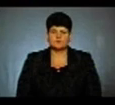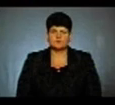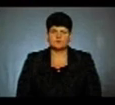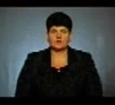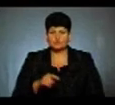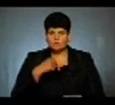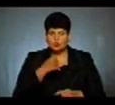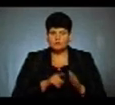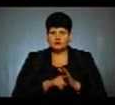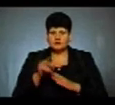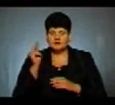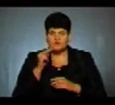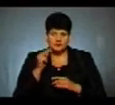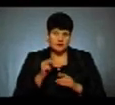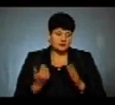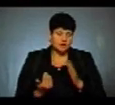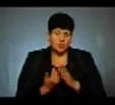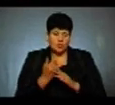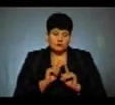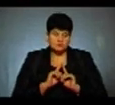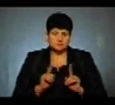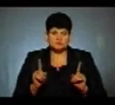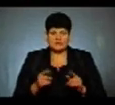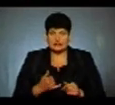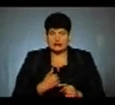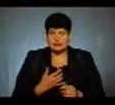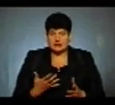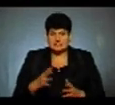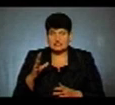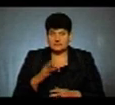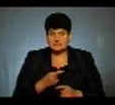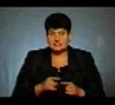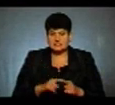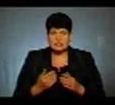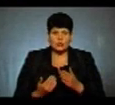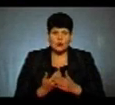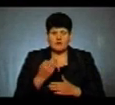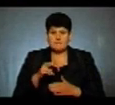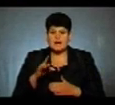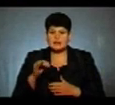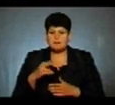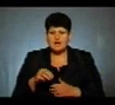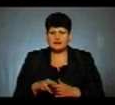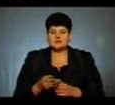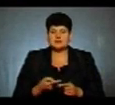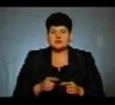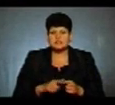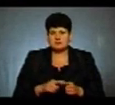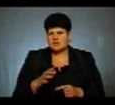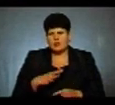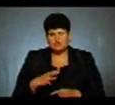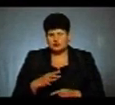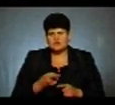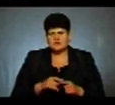Цього року ми почали вивчати зовсім новий предмет для нас. І взагалі для всіх це новий предмет. Спочатку ми не очікували, що він